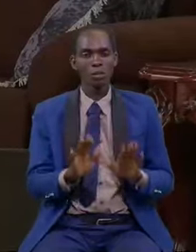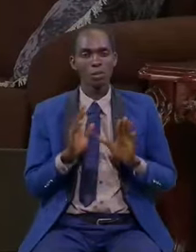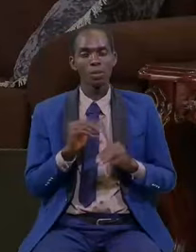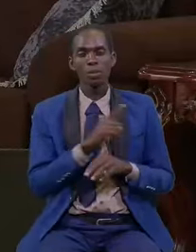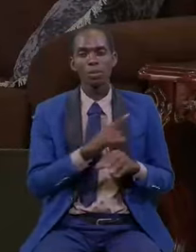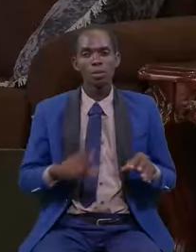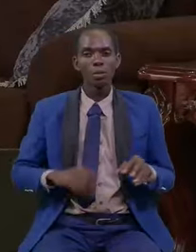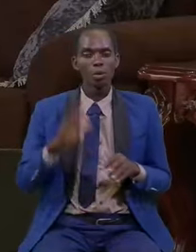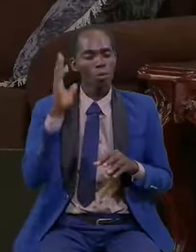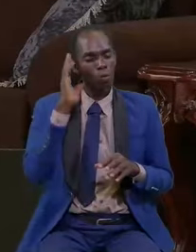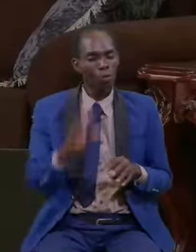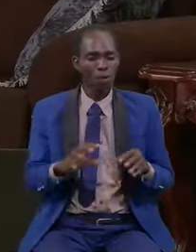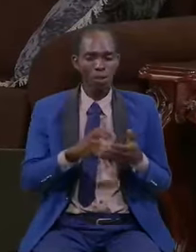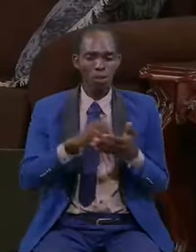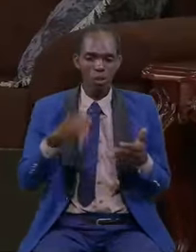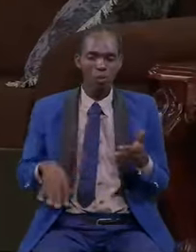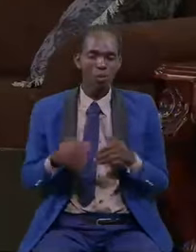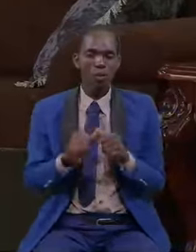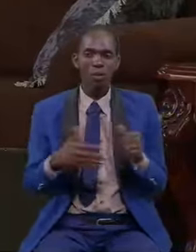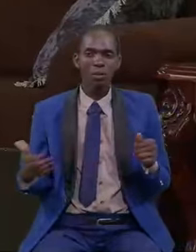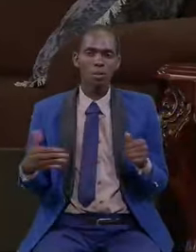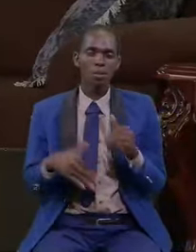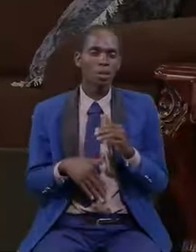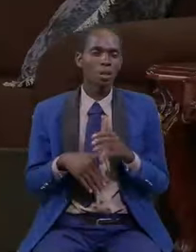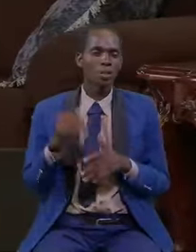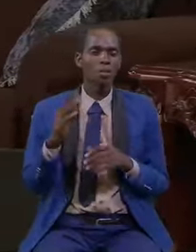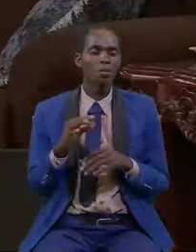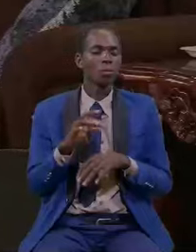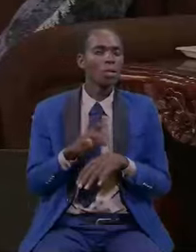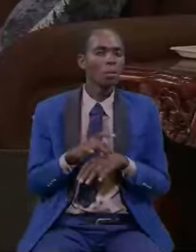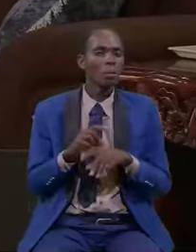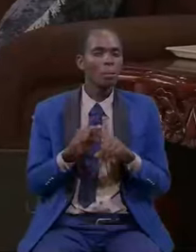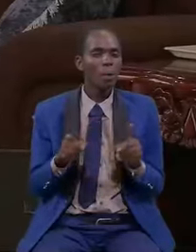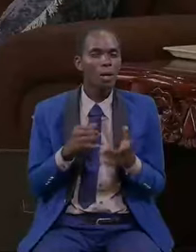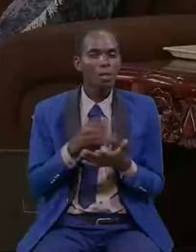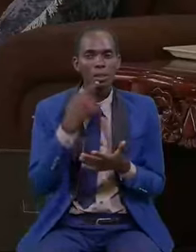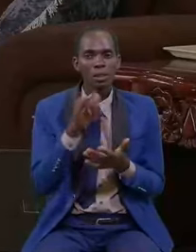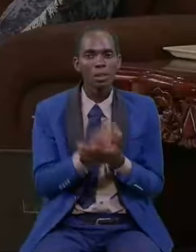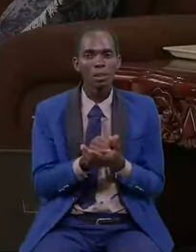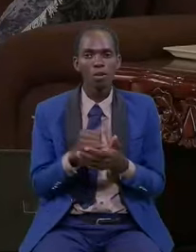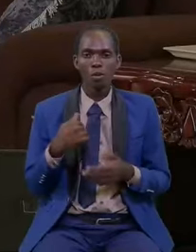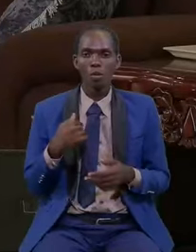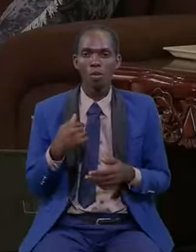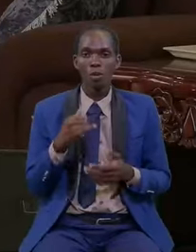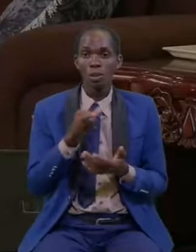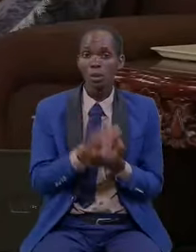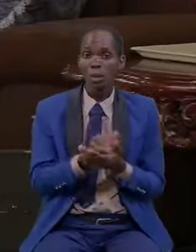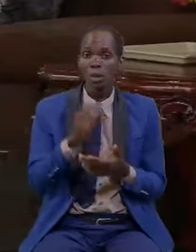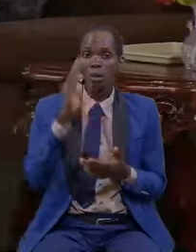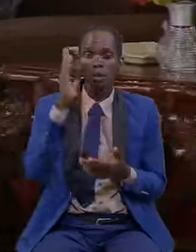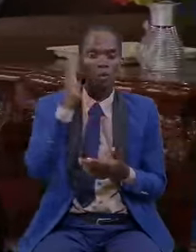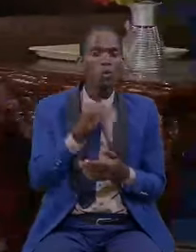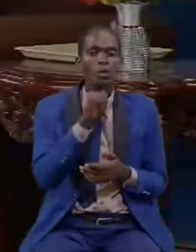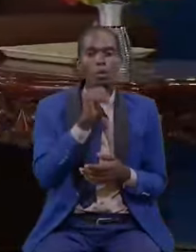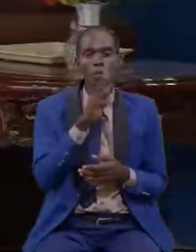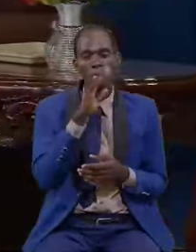va ébranler toutes choses sur terre. Mais il dit que cela ne sera pas la fin de